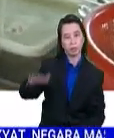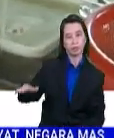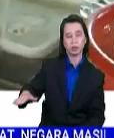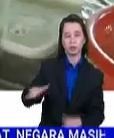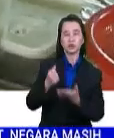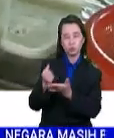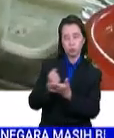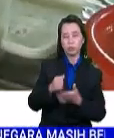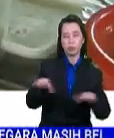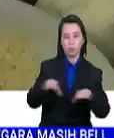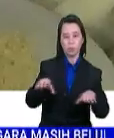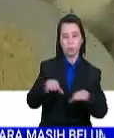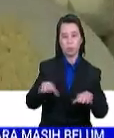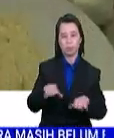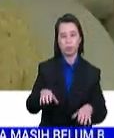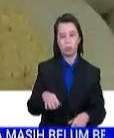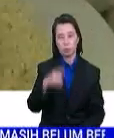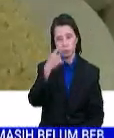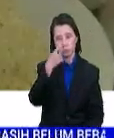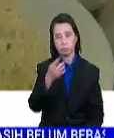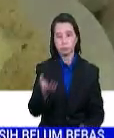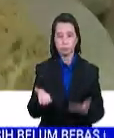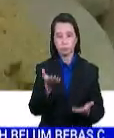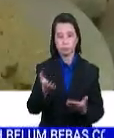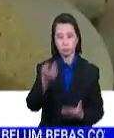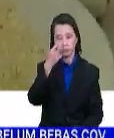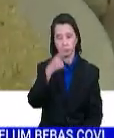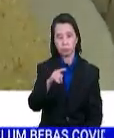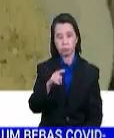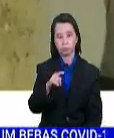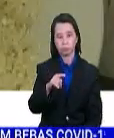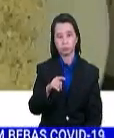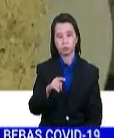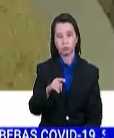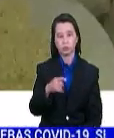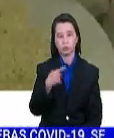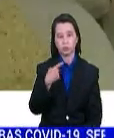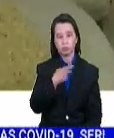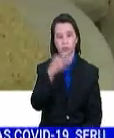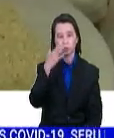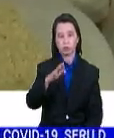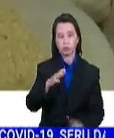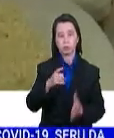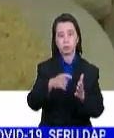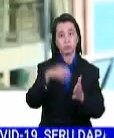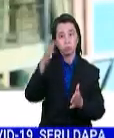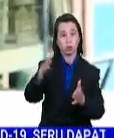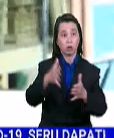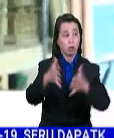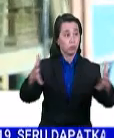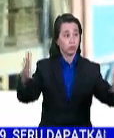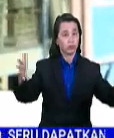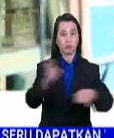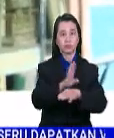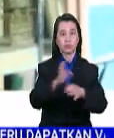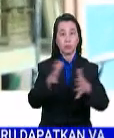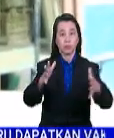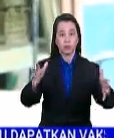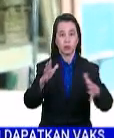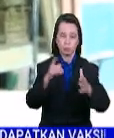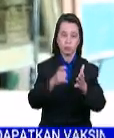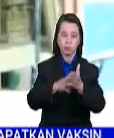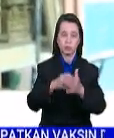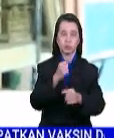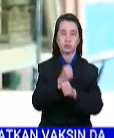kan. Mungkin untuk pasaran yang lebih besar, kita akan memulakan pekerja lah sebagai